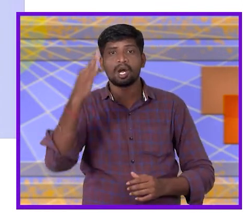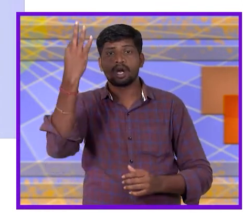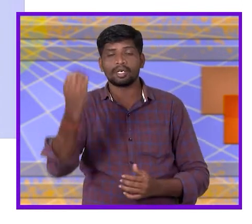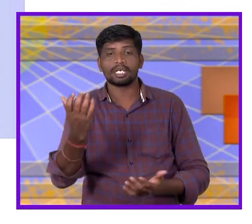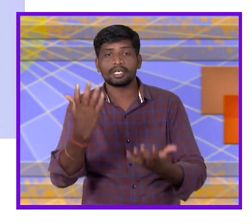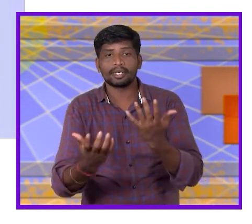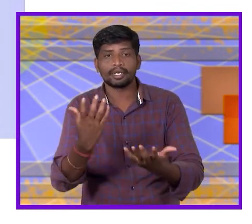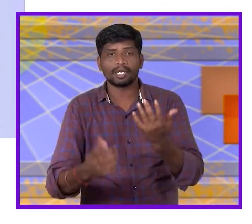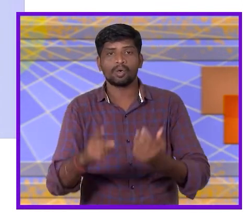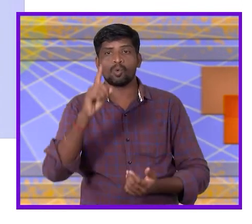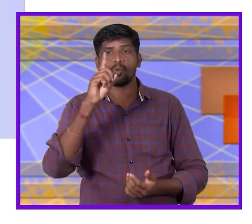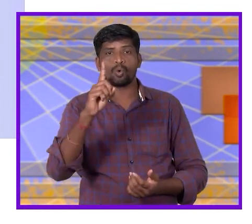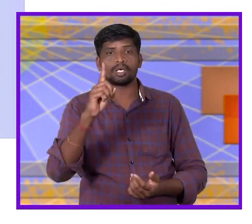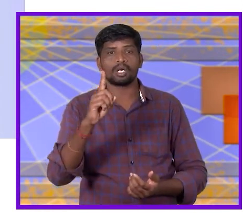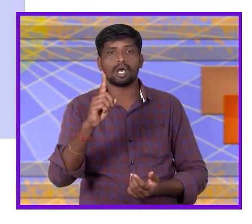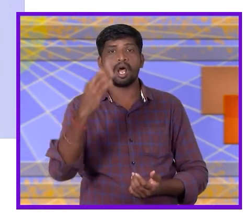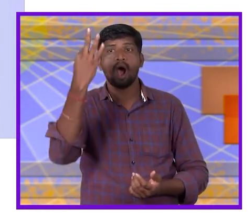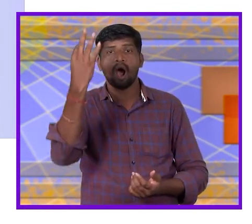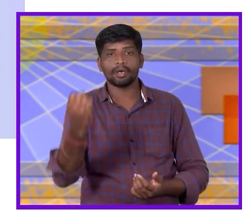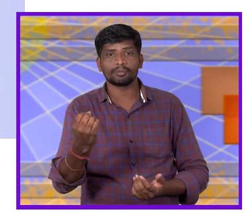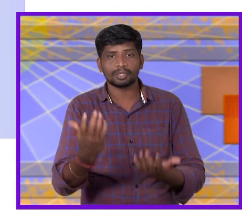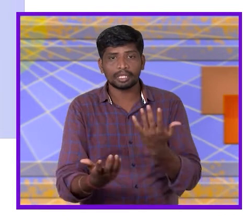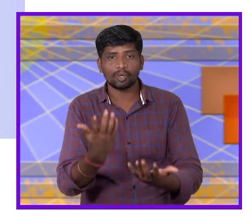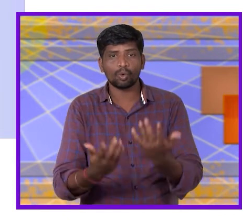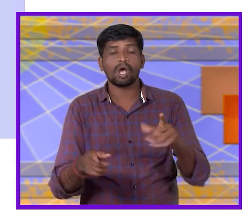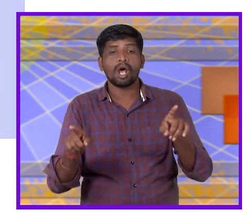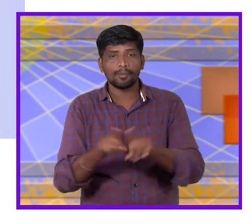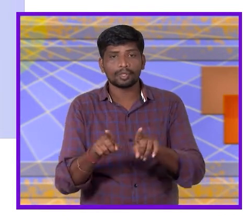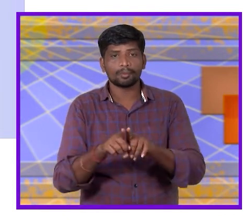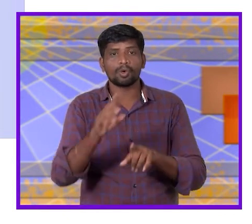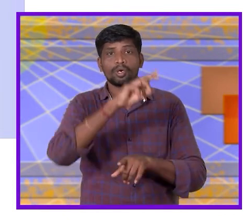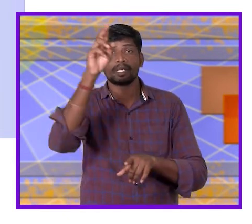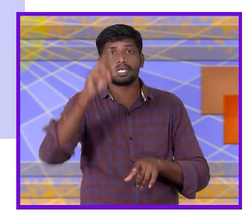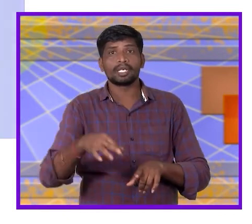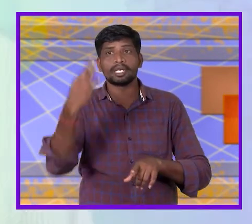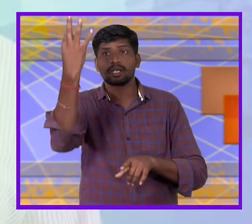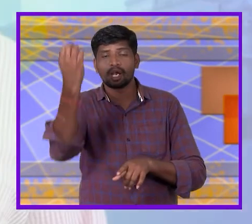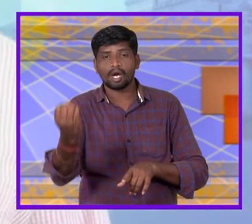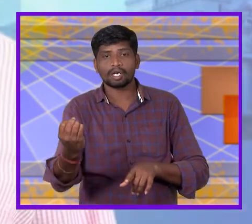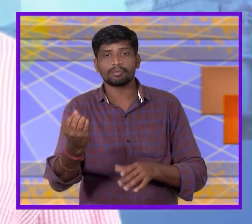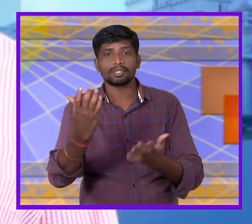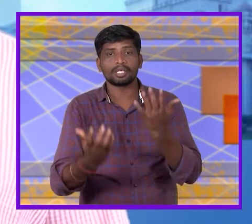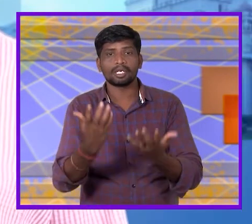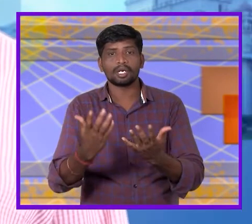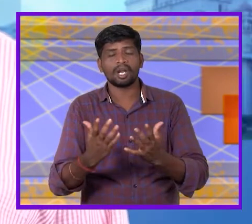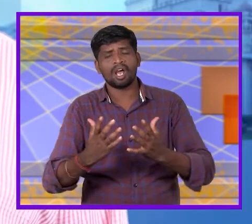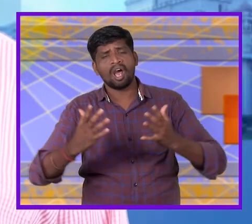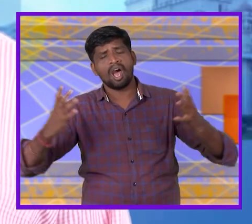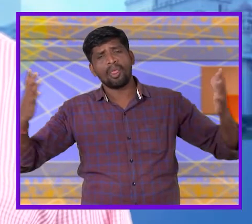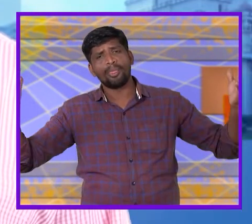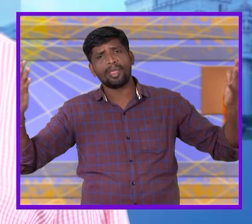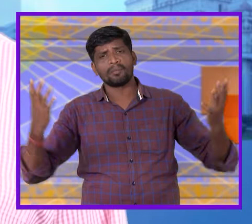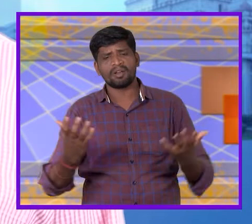7000 ஒரு டன்னுங்கிறது உங்களுக்கு தெரியும், 1000 கிலோ. அப்போது இது பாருங்கள், 7000 எடை